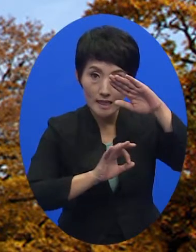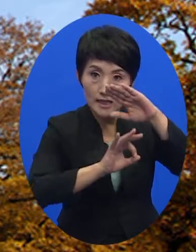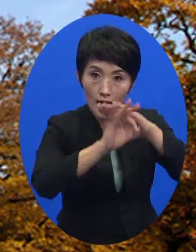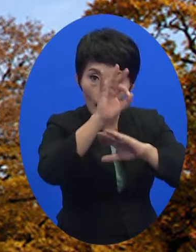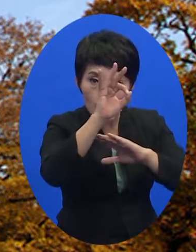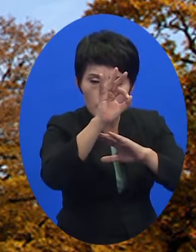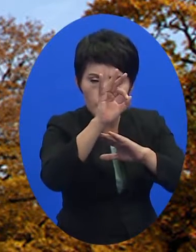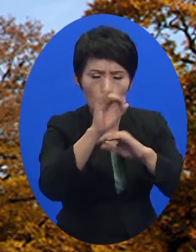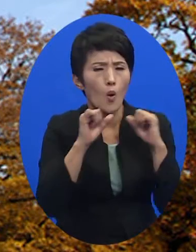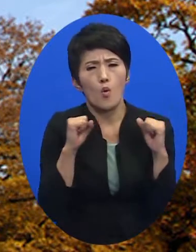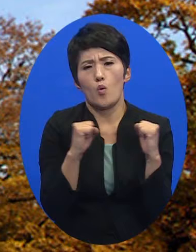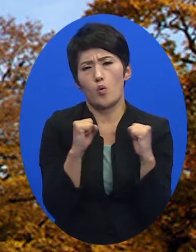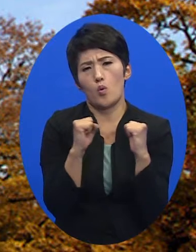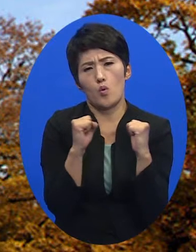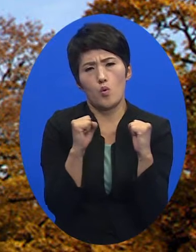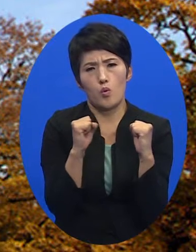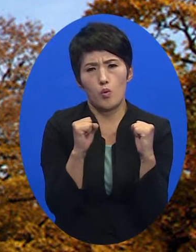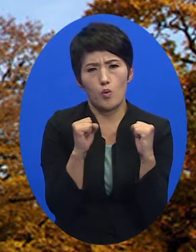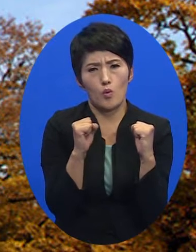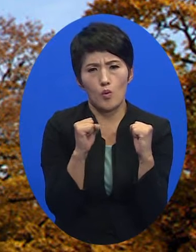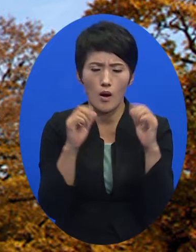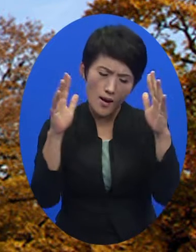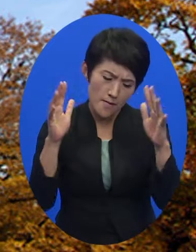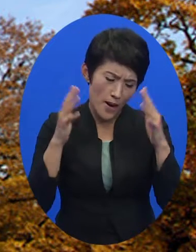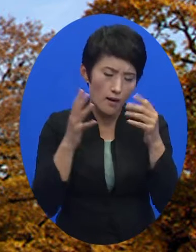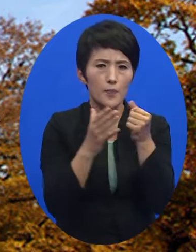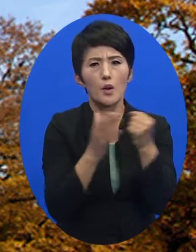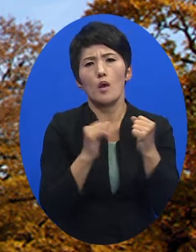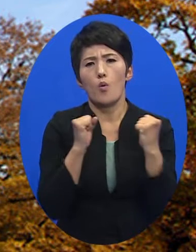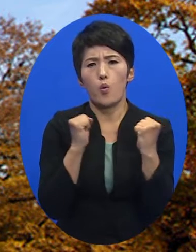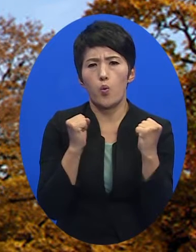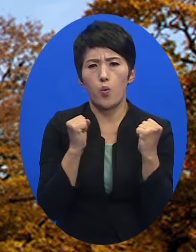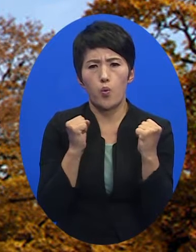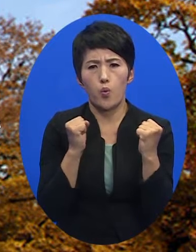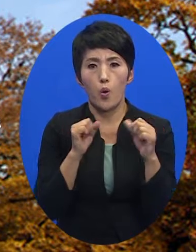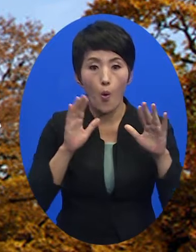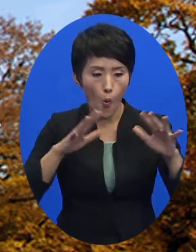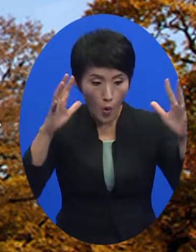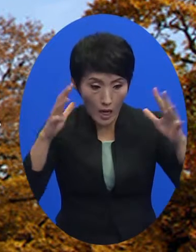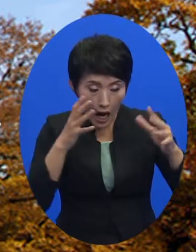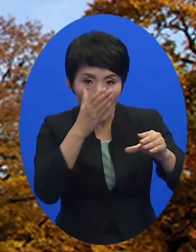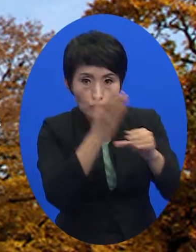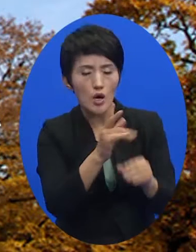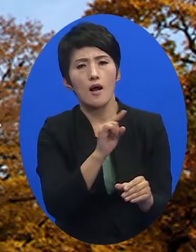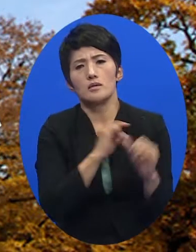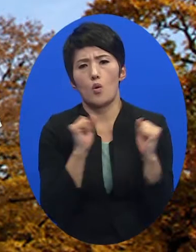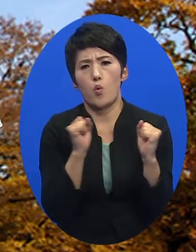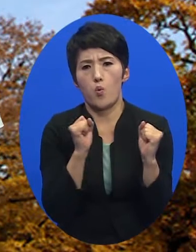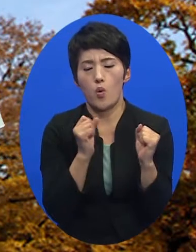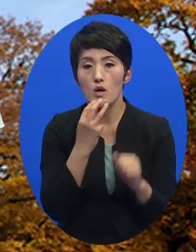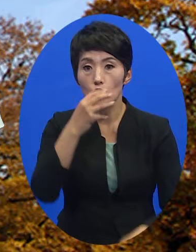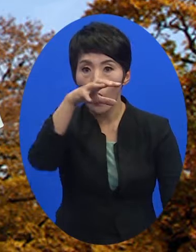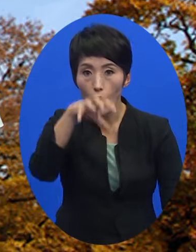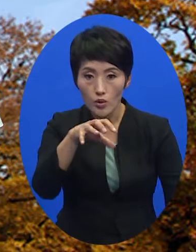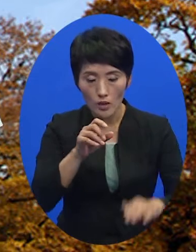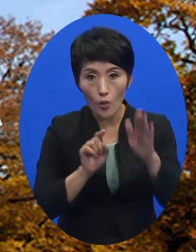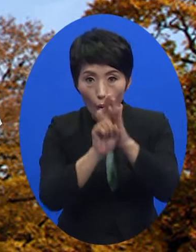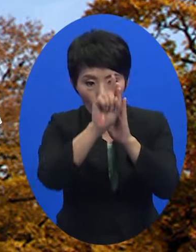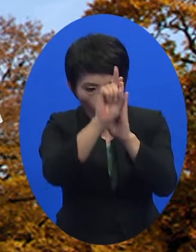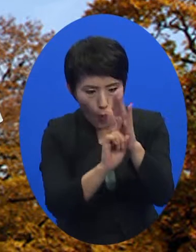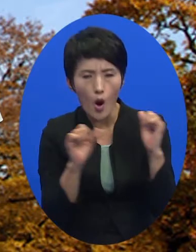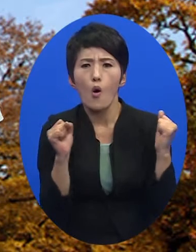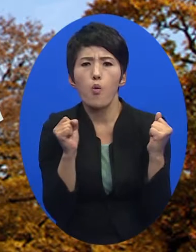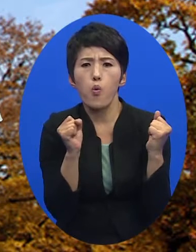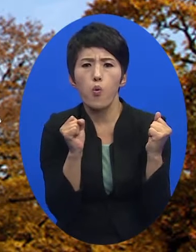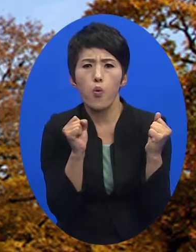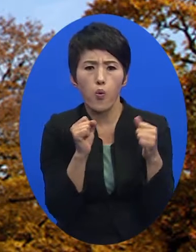오늘 아침에는 10월의 추위라고 하기에는 제법 차가운 바람이 불었습니다. 올가을 가장 쌀쌀한 날씨에 서울에도 첫 서리가